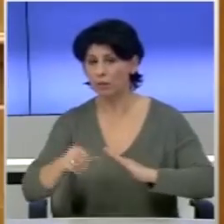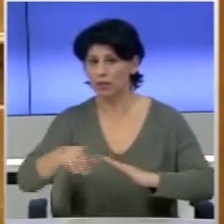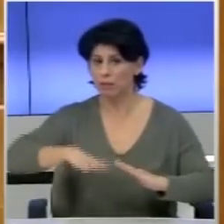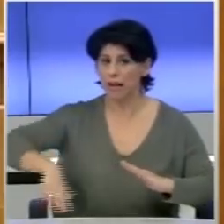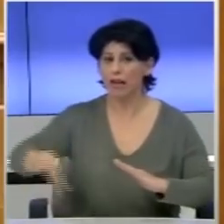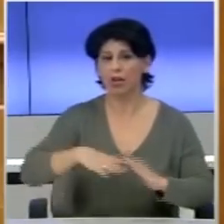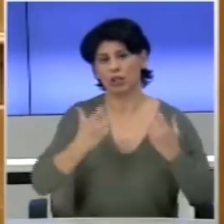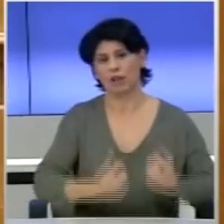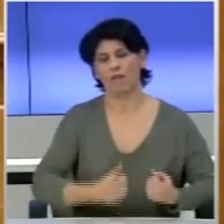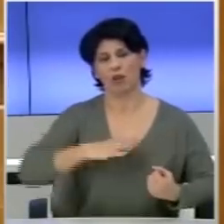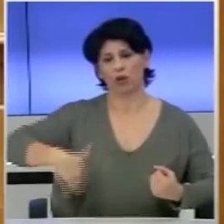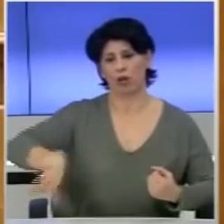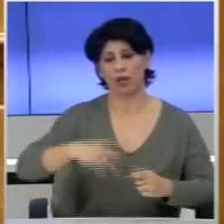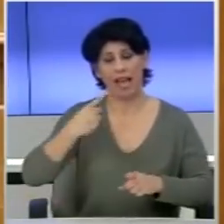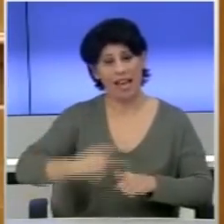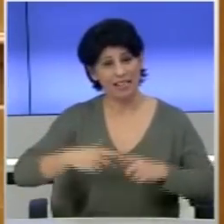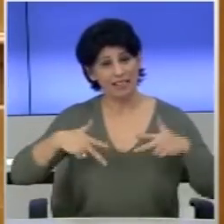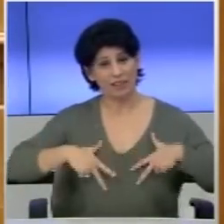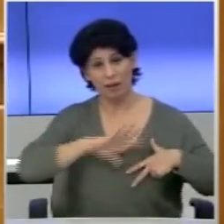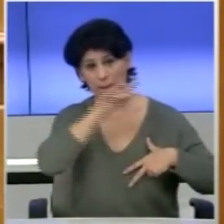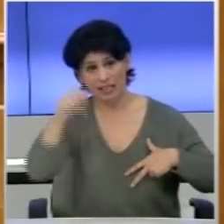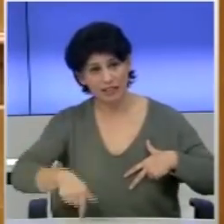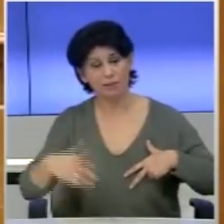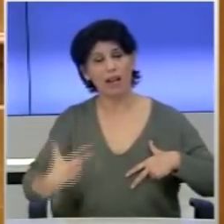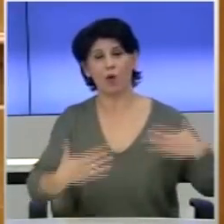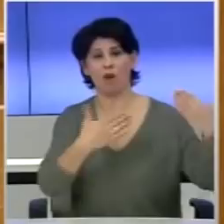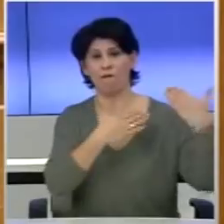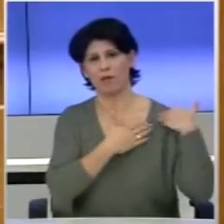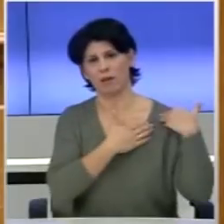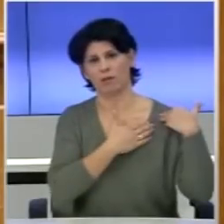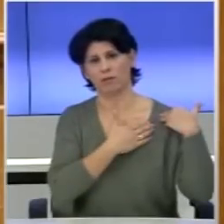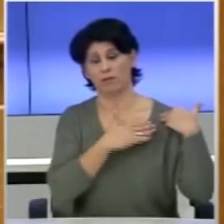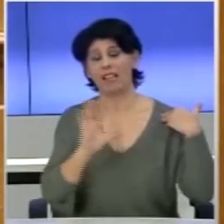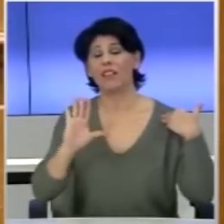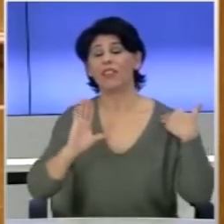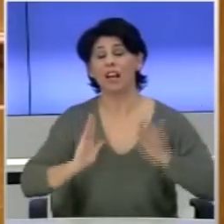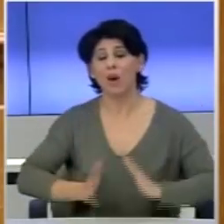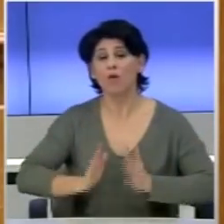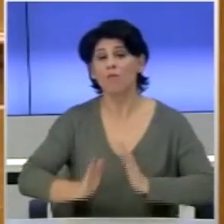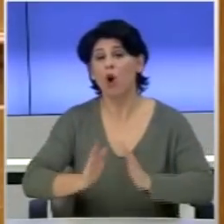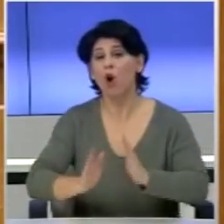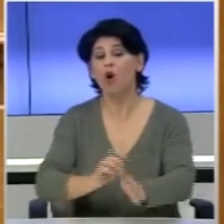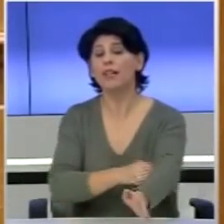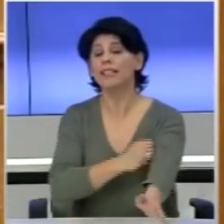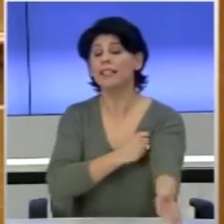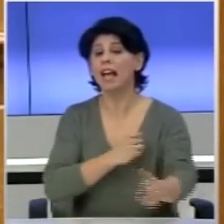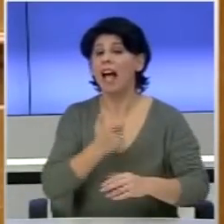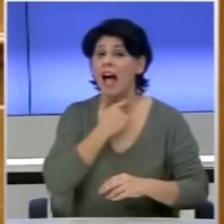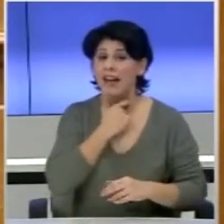περιοχή κατά των λαών. Οι ελληνικές κυβερνήσεις μέχρι σήμερα έχουν ευθύνη γιατί δεν έχουν προχωρήσει στην